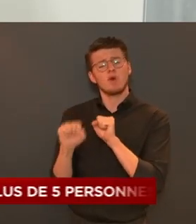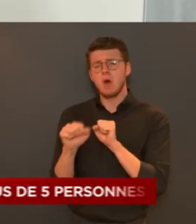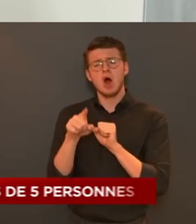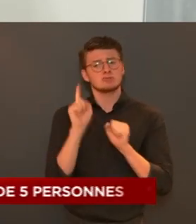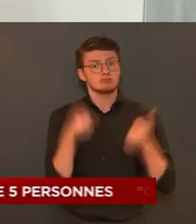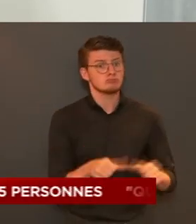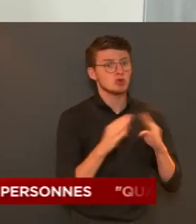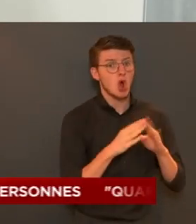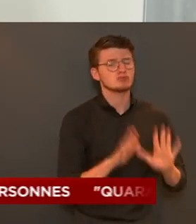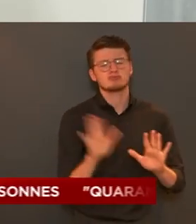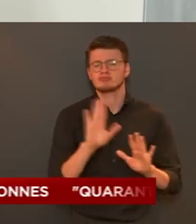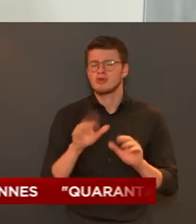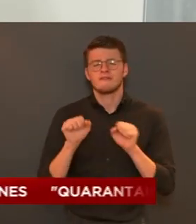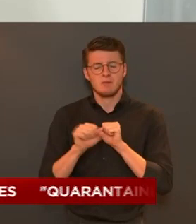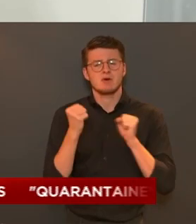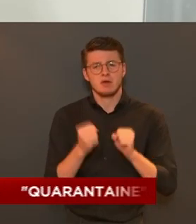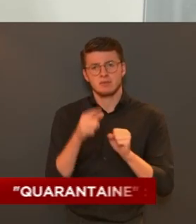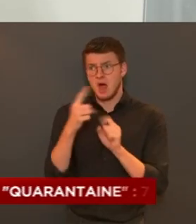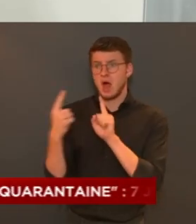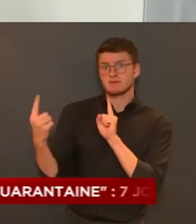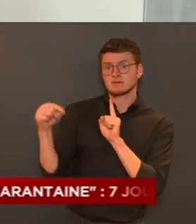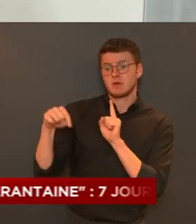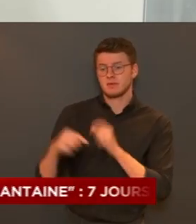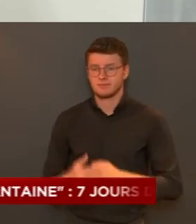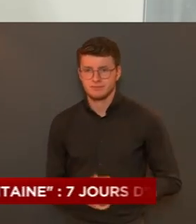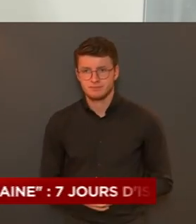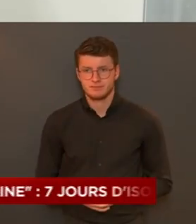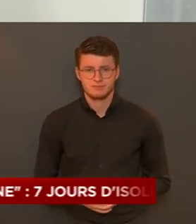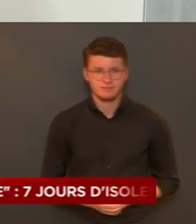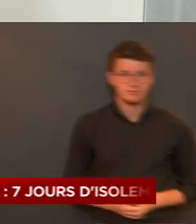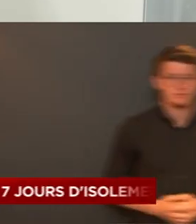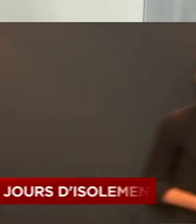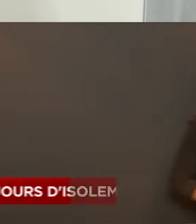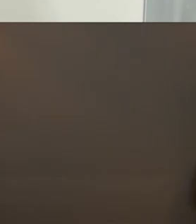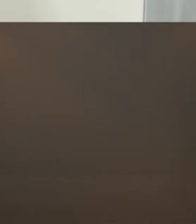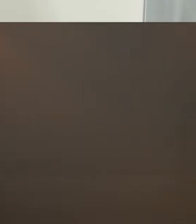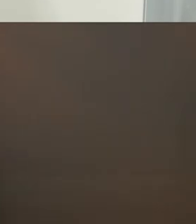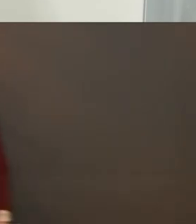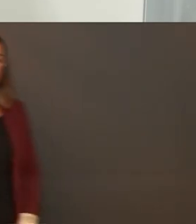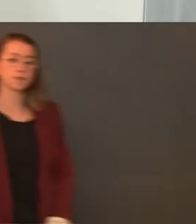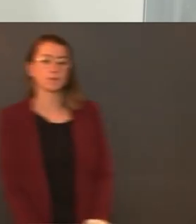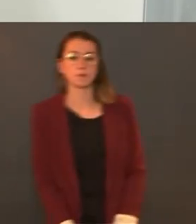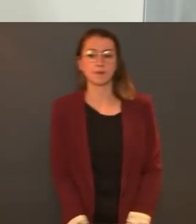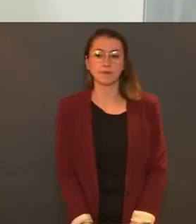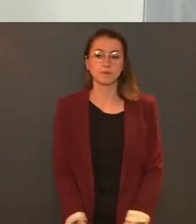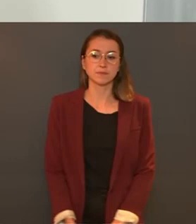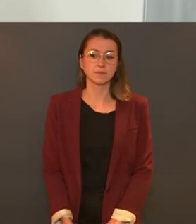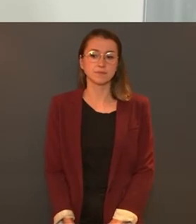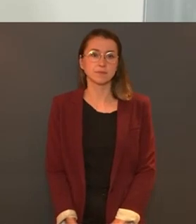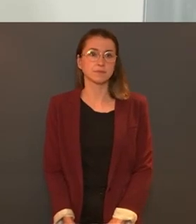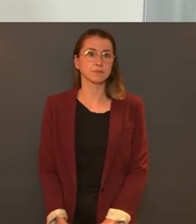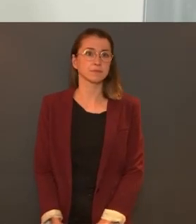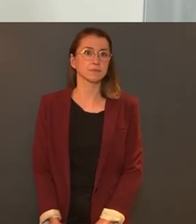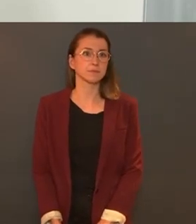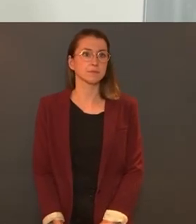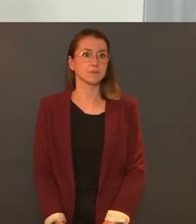pourrez éviter la quarantaine. C'est aussi un point important de cette conférence de presse, donc je vais le répéter en français. On instaure